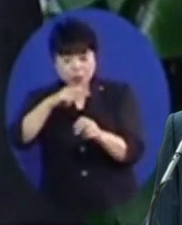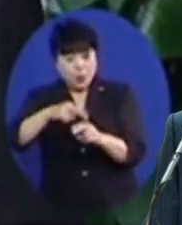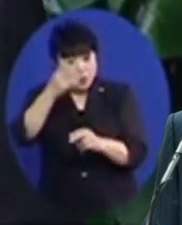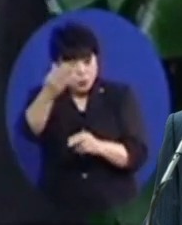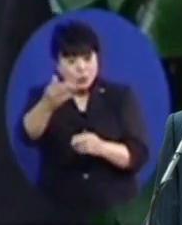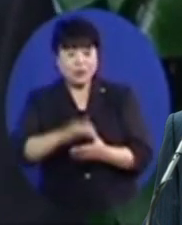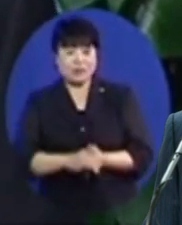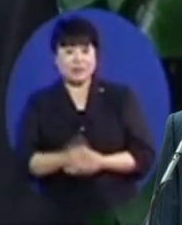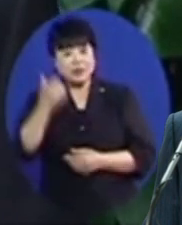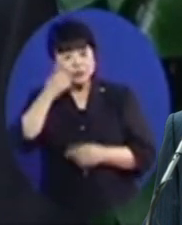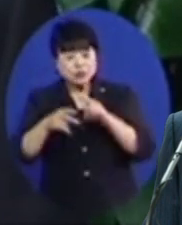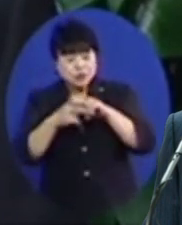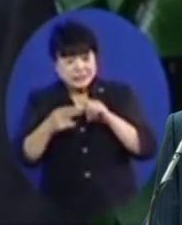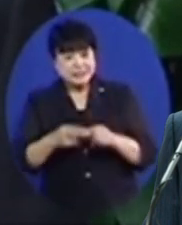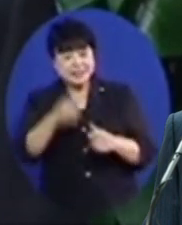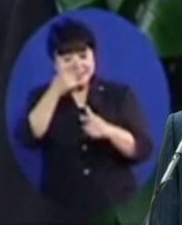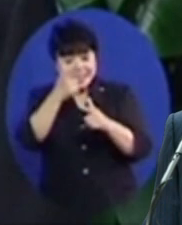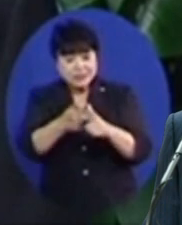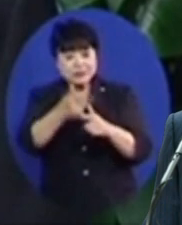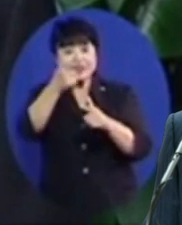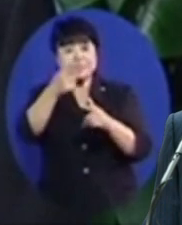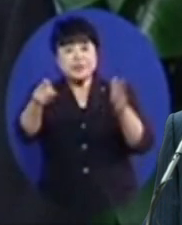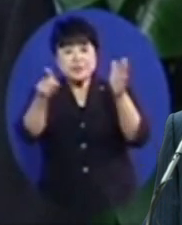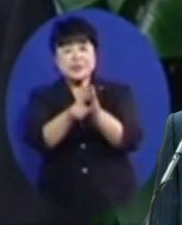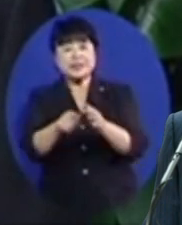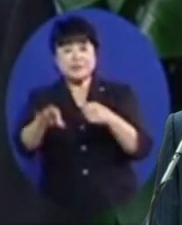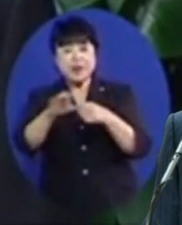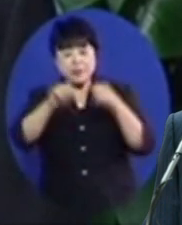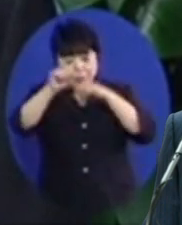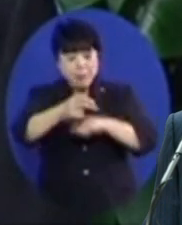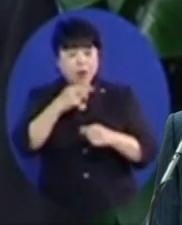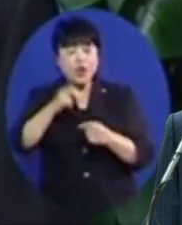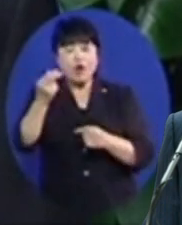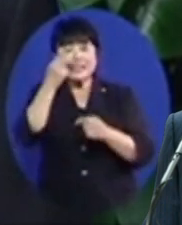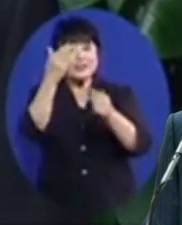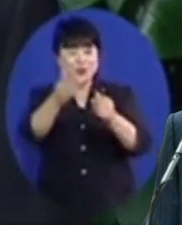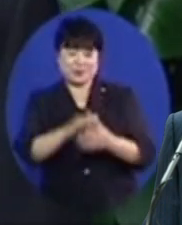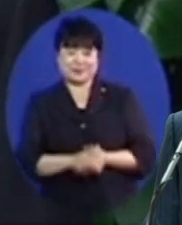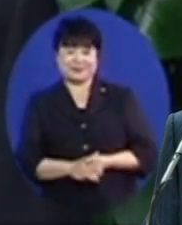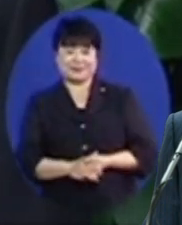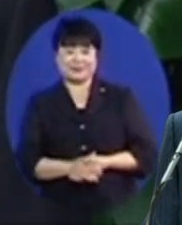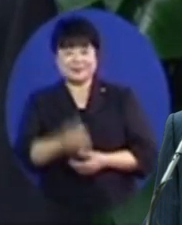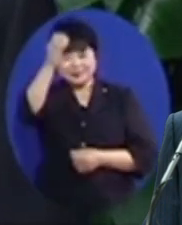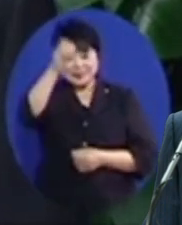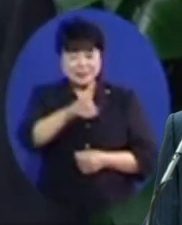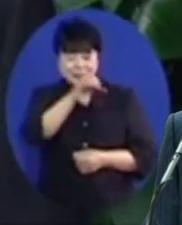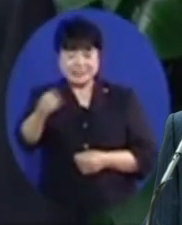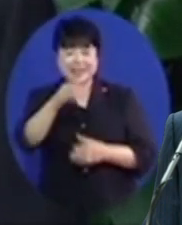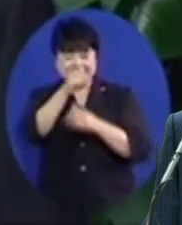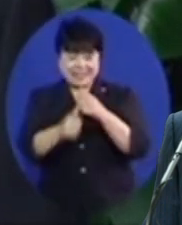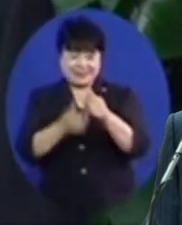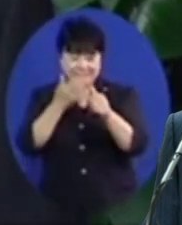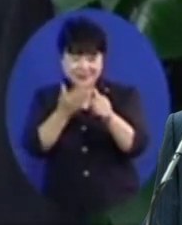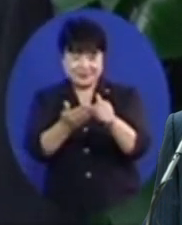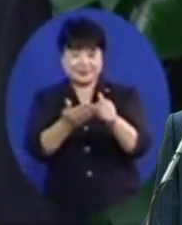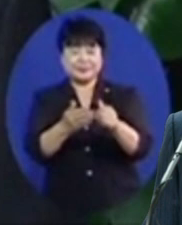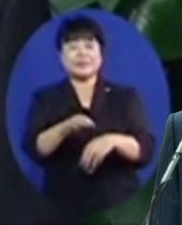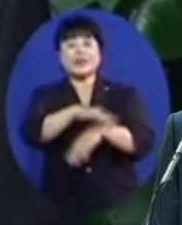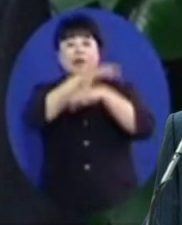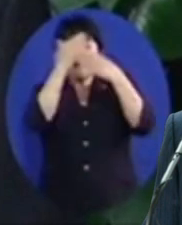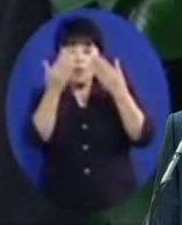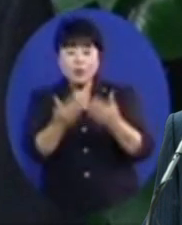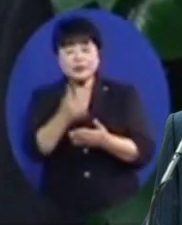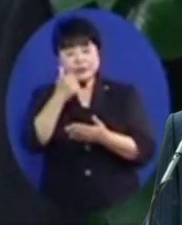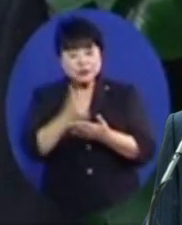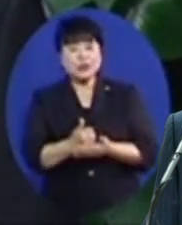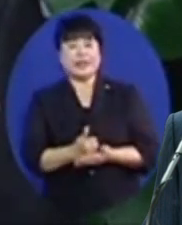주셨으니 누구든지 저를 믿으면 멸망치 않고 영생을 얻으려. 십자가에서 하나님은 모든 우리의